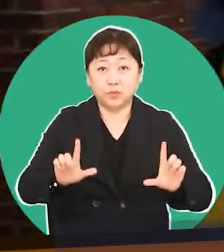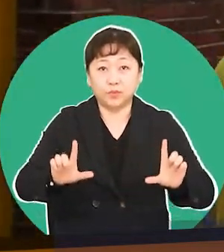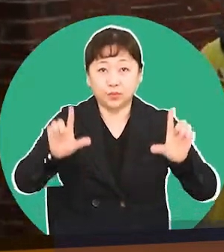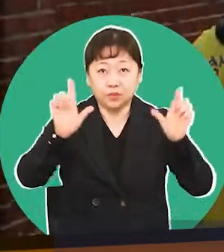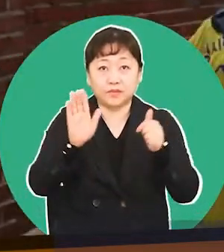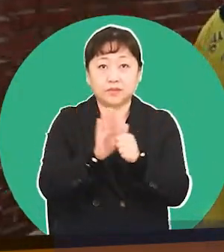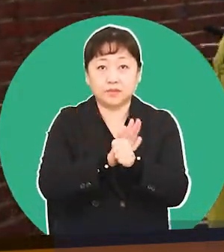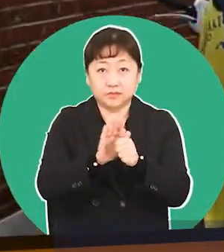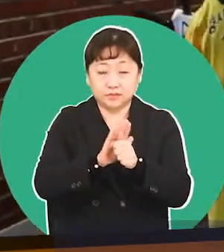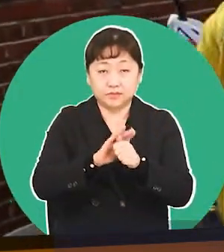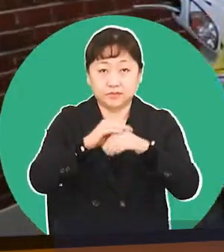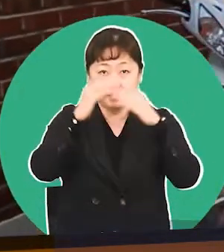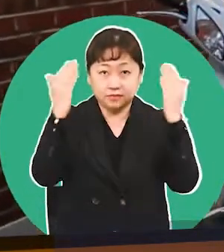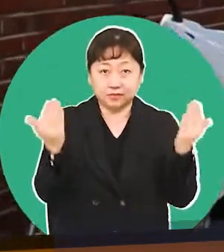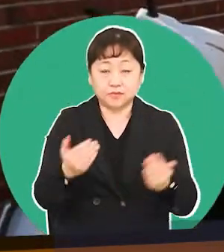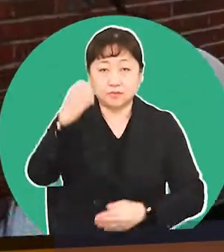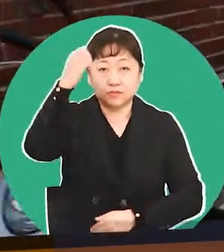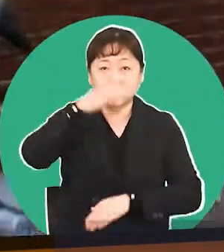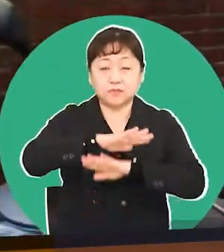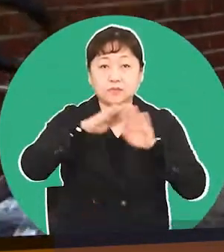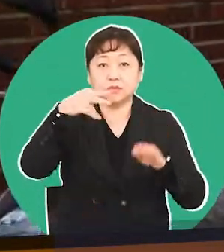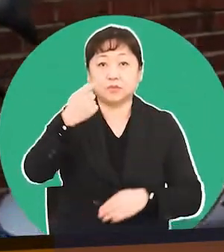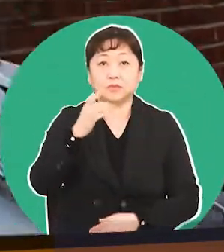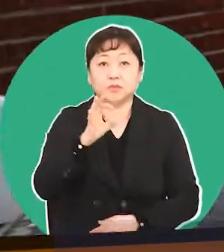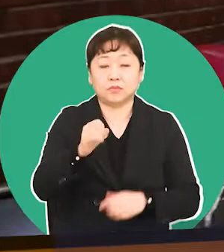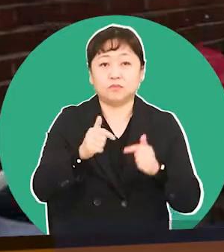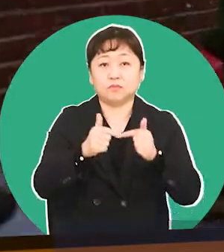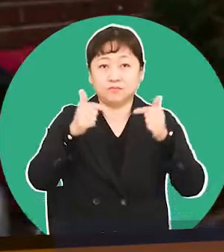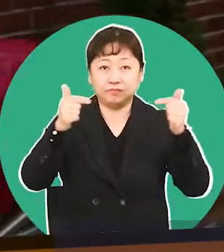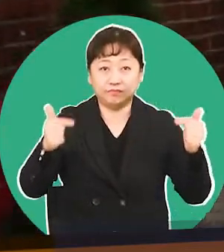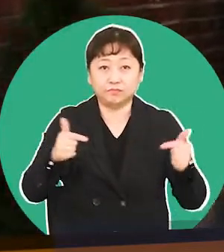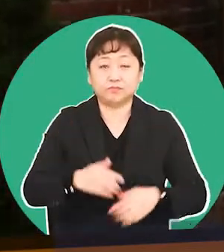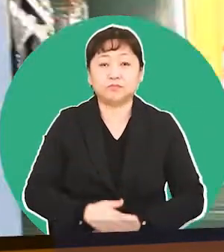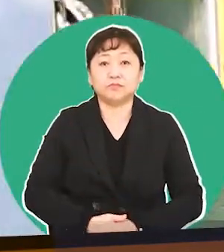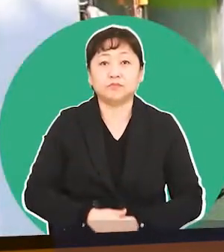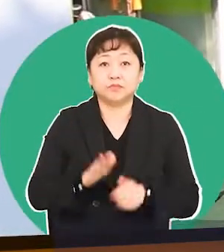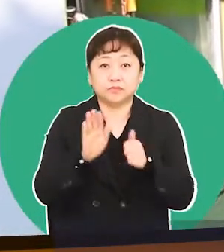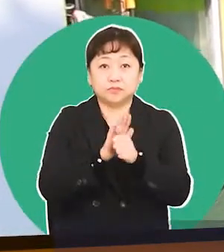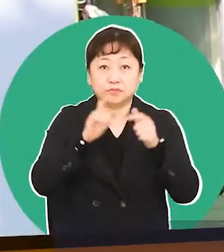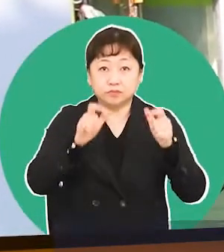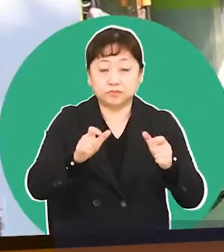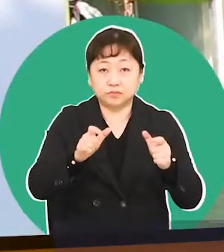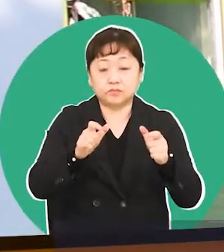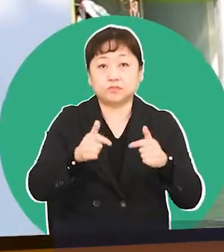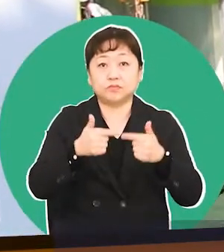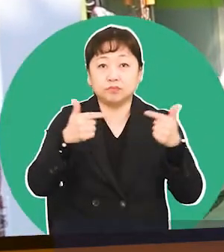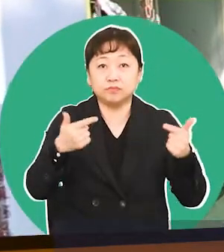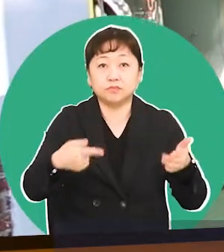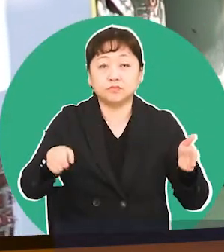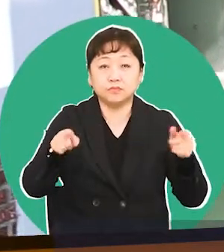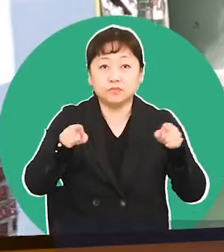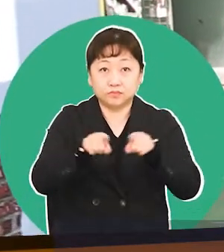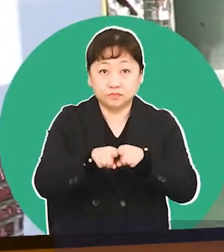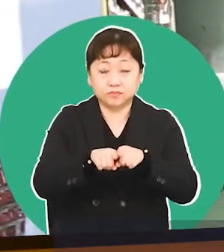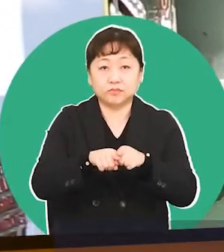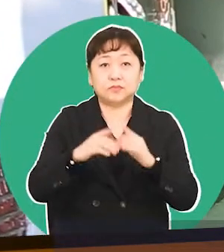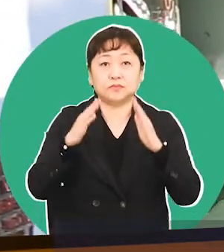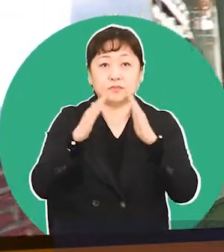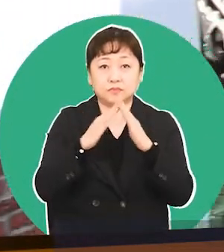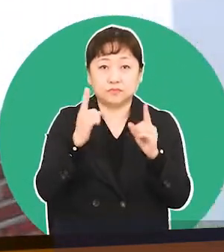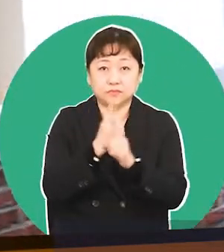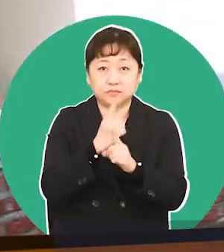서비스 대상 지역을 전체의 광명 도움으로 확대합니다 서비스 지역 확대 와 함께 올해